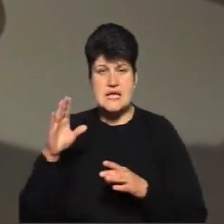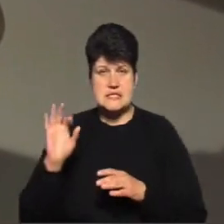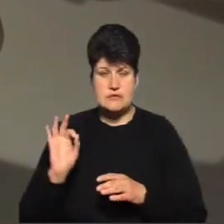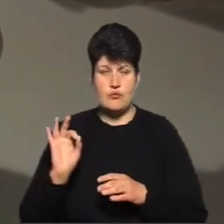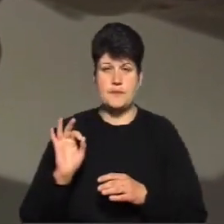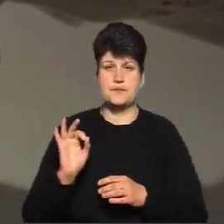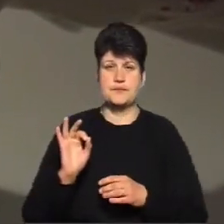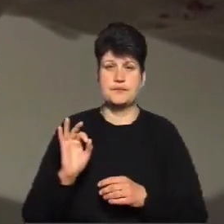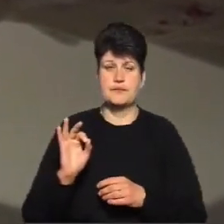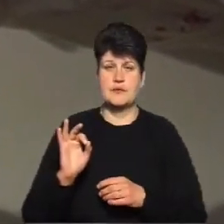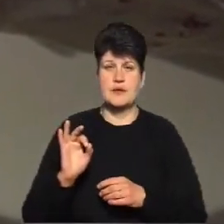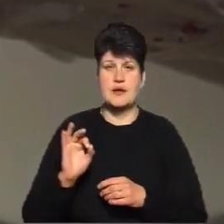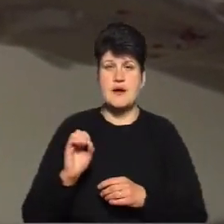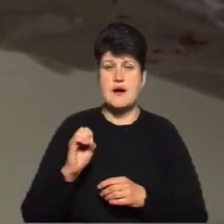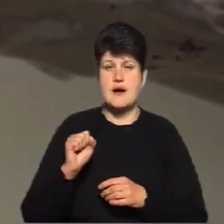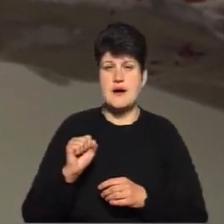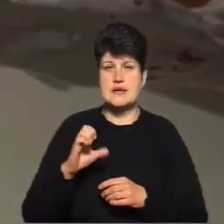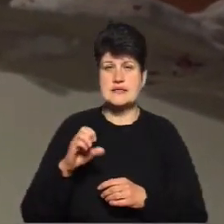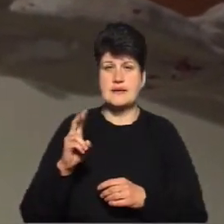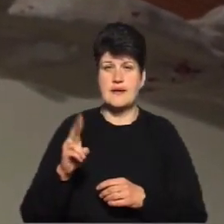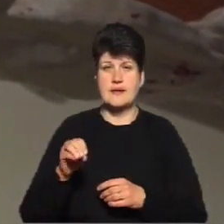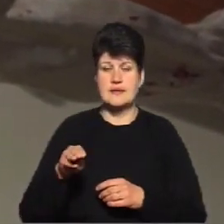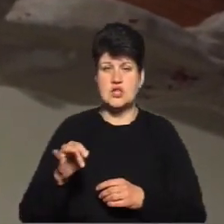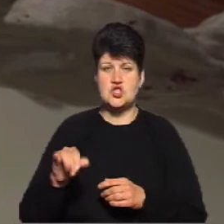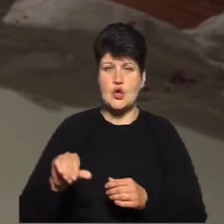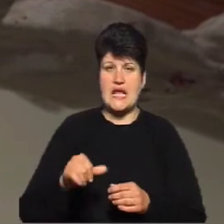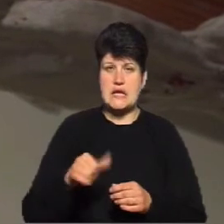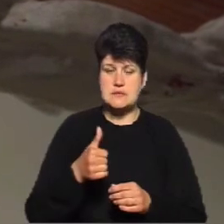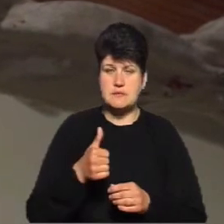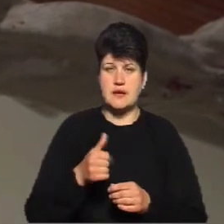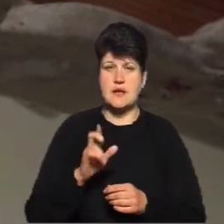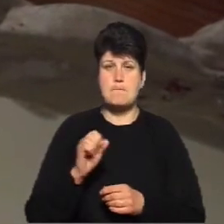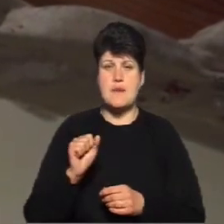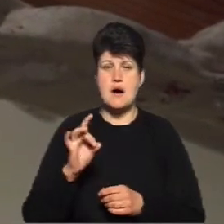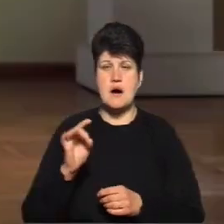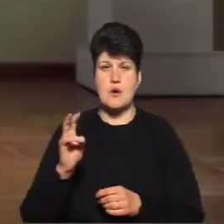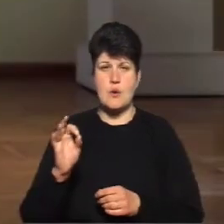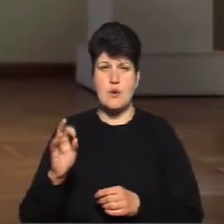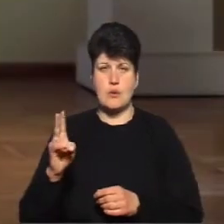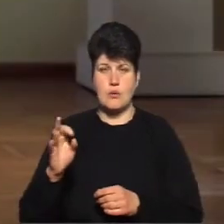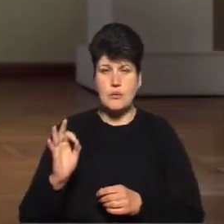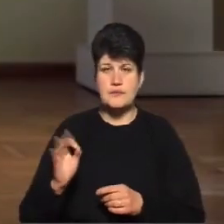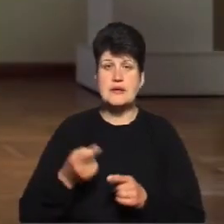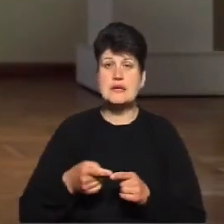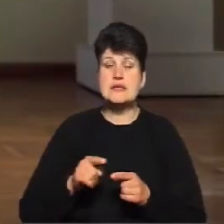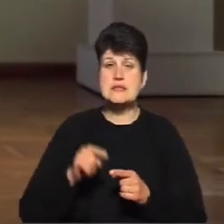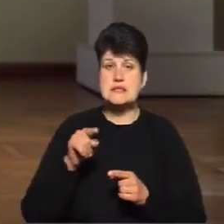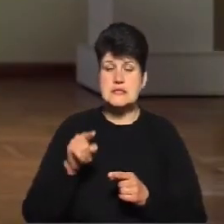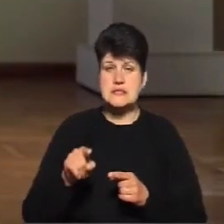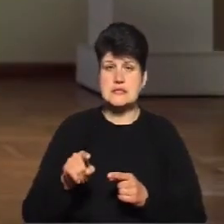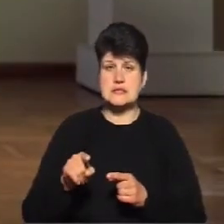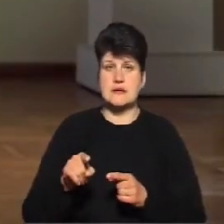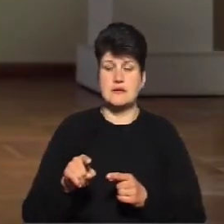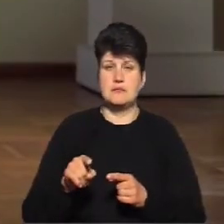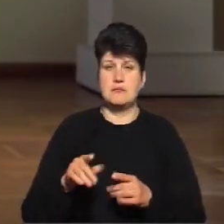в аскетичної різьби, і ідея барокового мистецтва, тої в емоційності, того такого